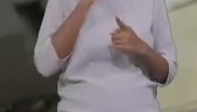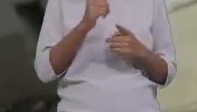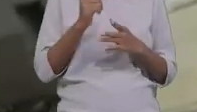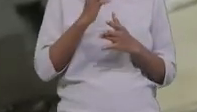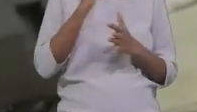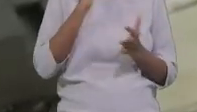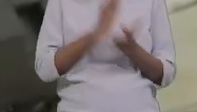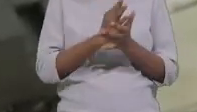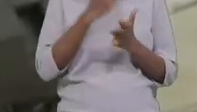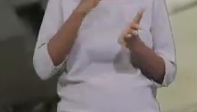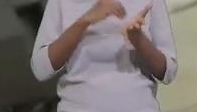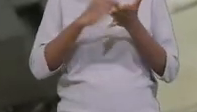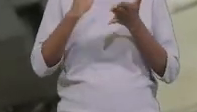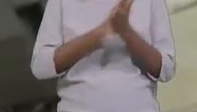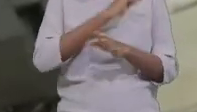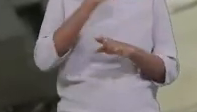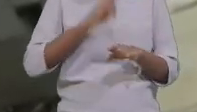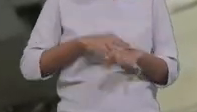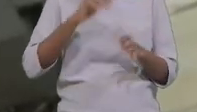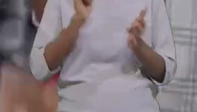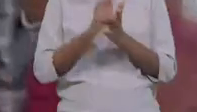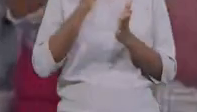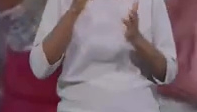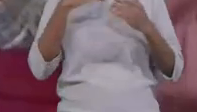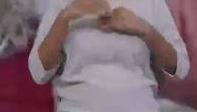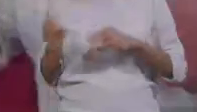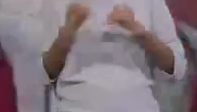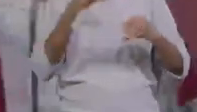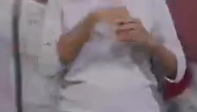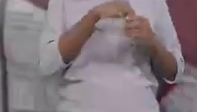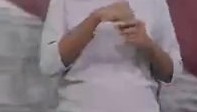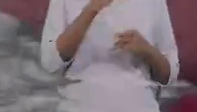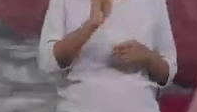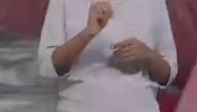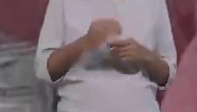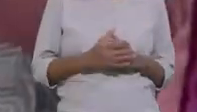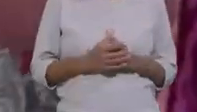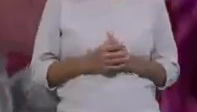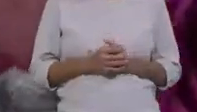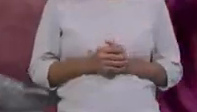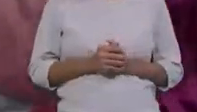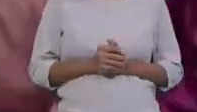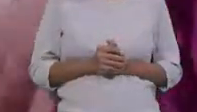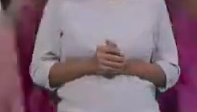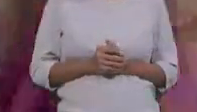ne vont pas empêcher la nature divine que tu as placée en eux.